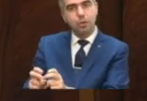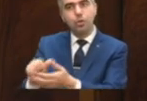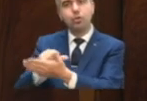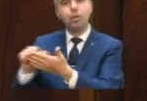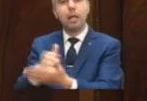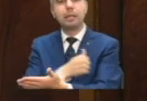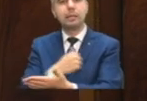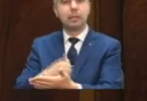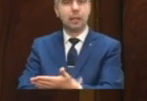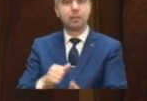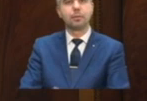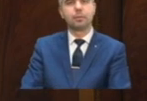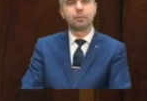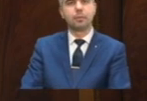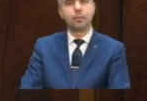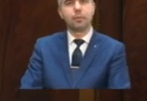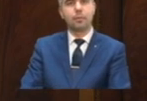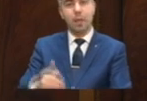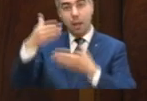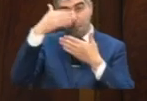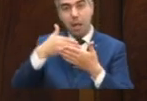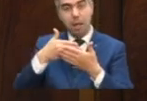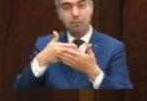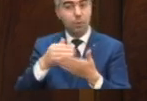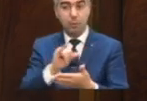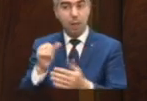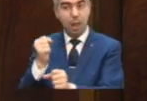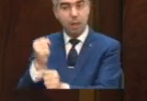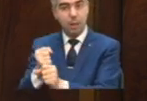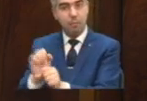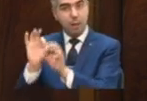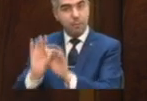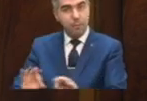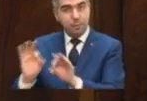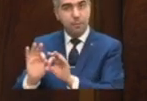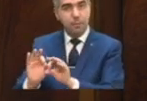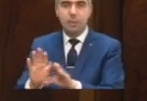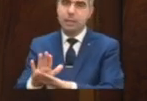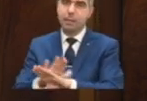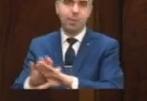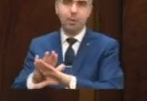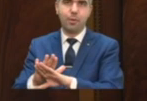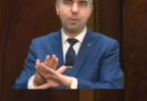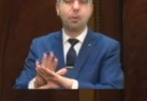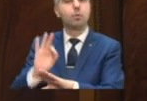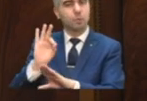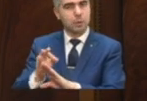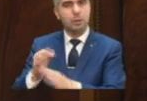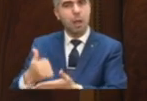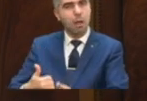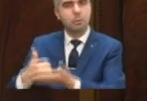الصين. واش هاد المغاربه قادين باش يوقفوا باقتصاد البلاد ولا لا؟ انا سمحوا لي قادين، حنا